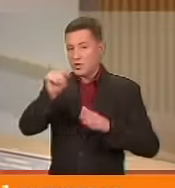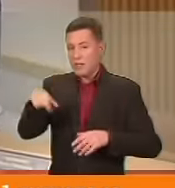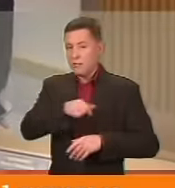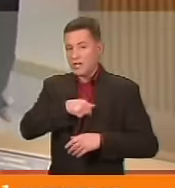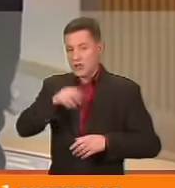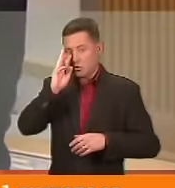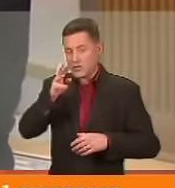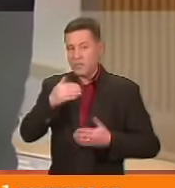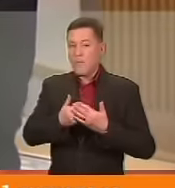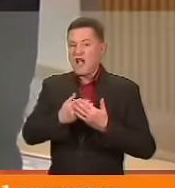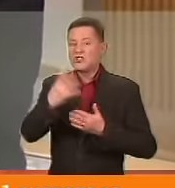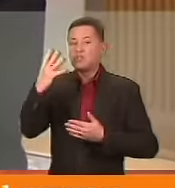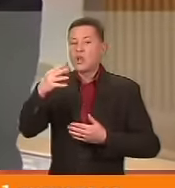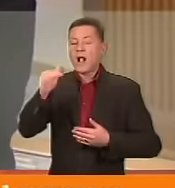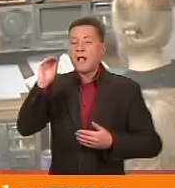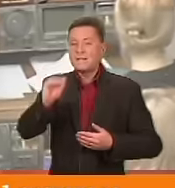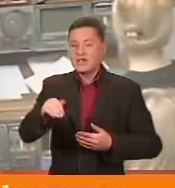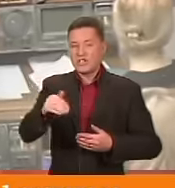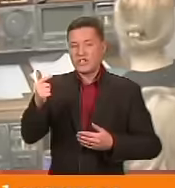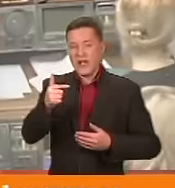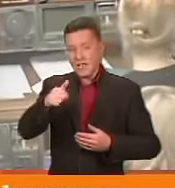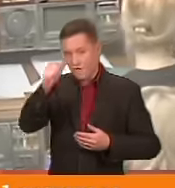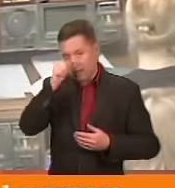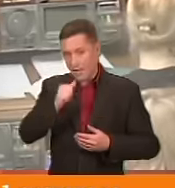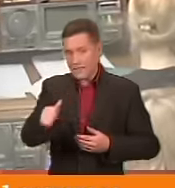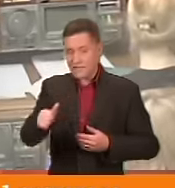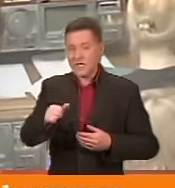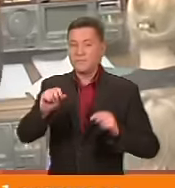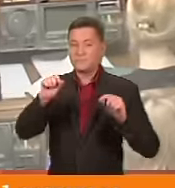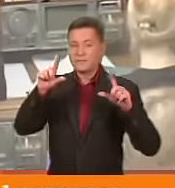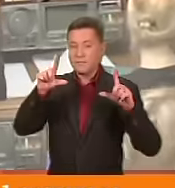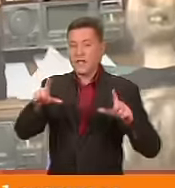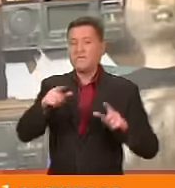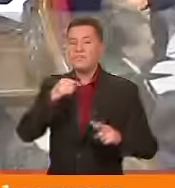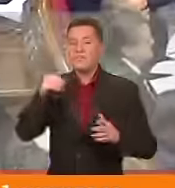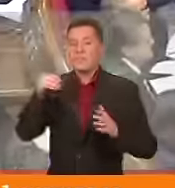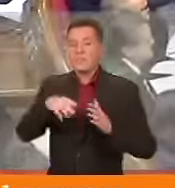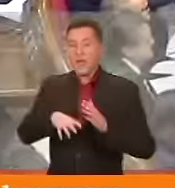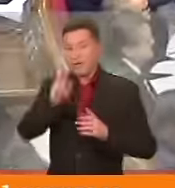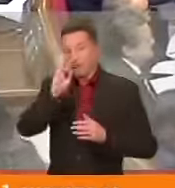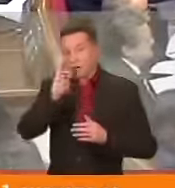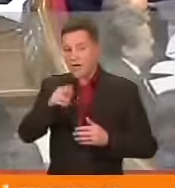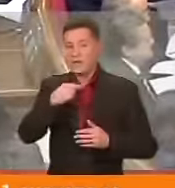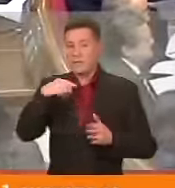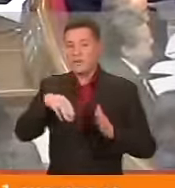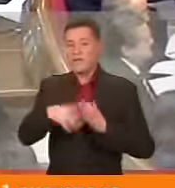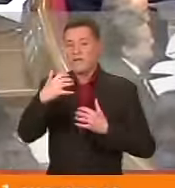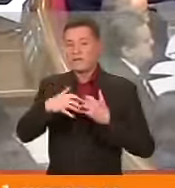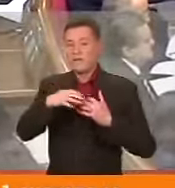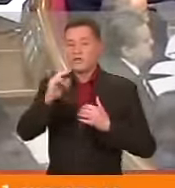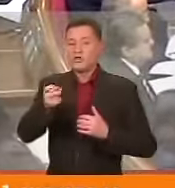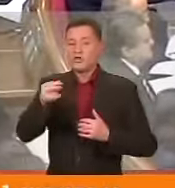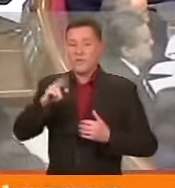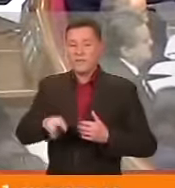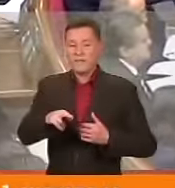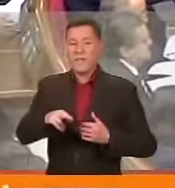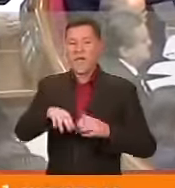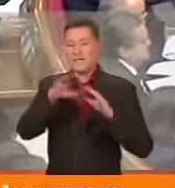майже до 40 тисяч гривень на місяць. За збільшення платні вони проголосували у середині жовтня разом із іншими пропонуваннями до бюджету